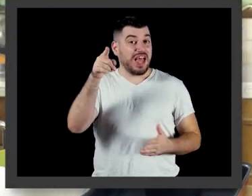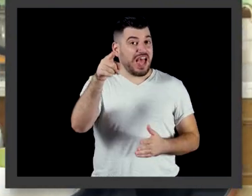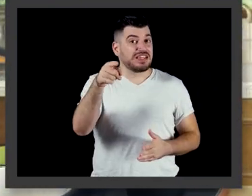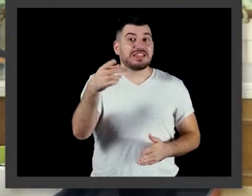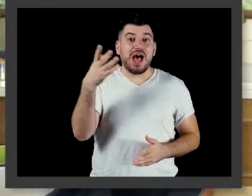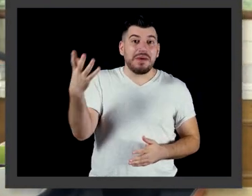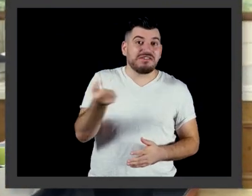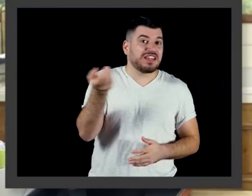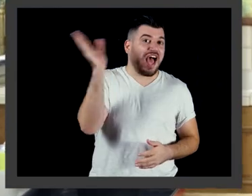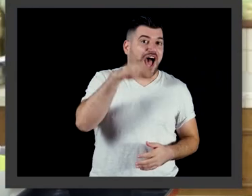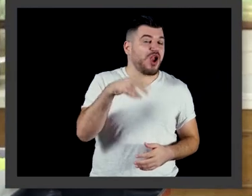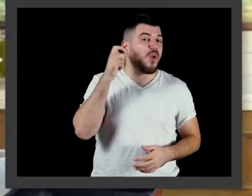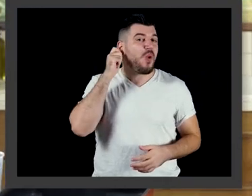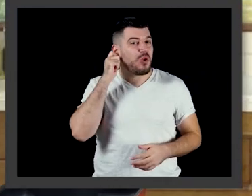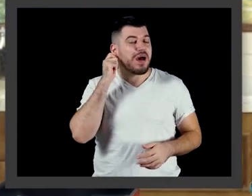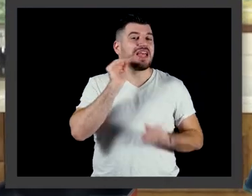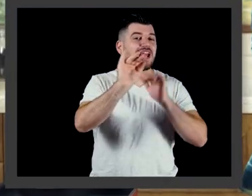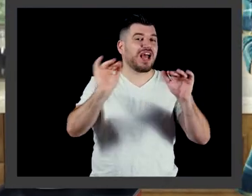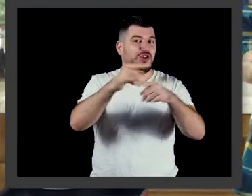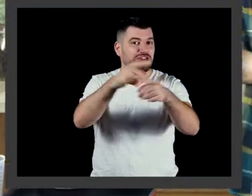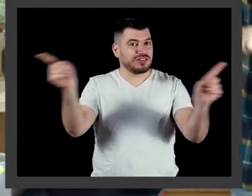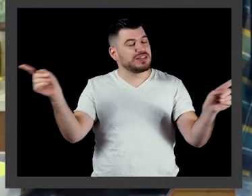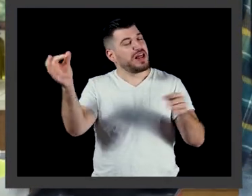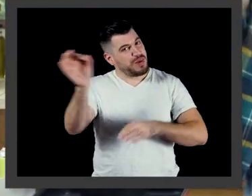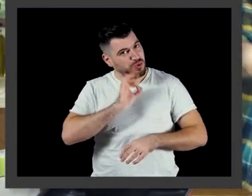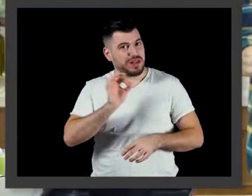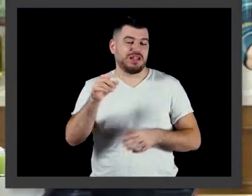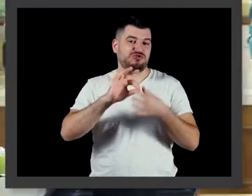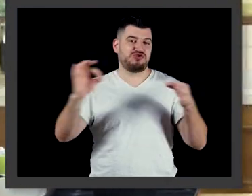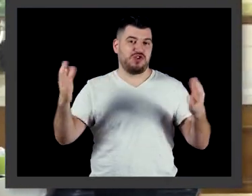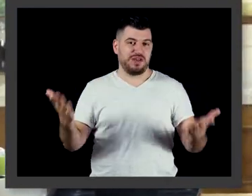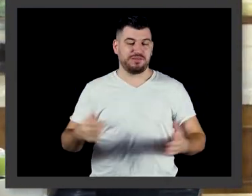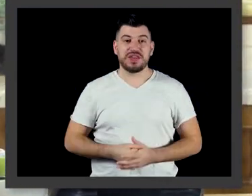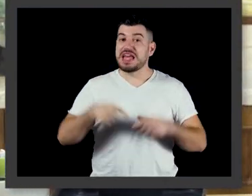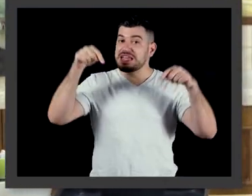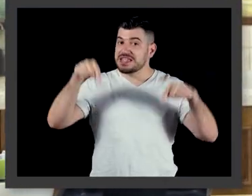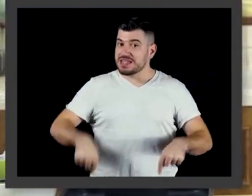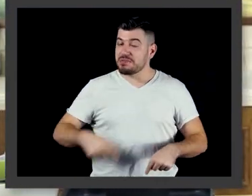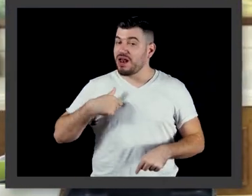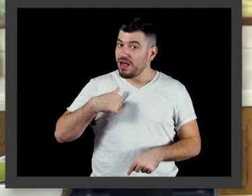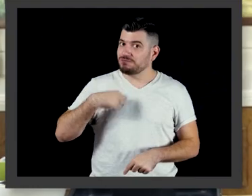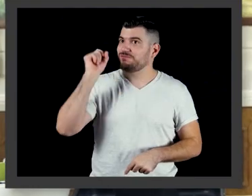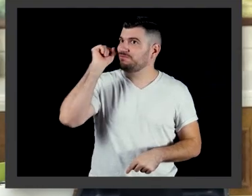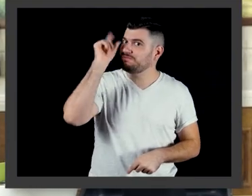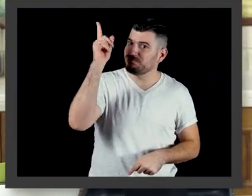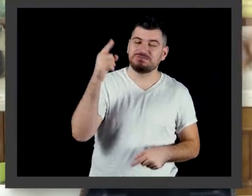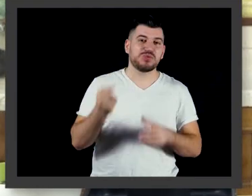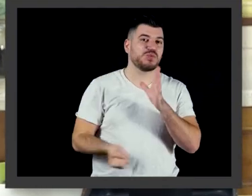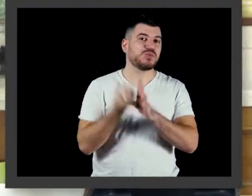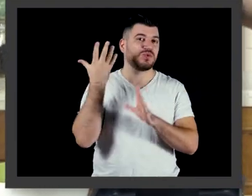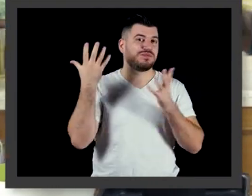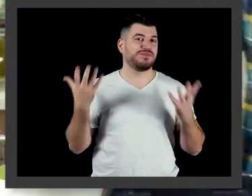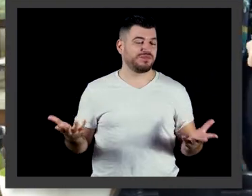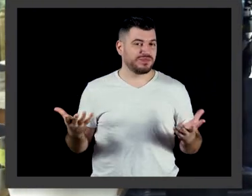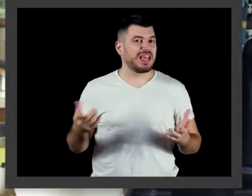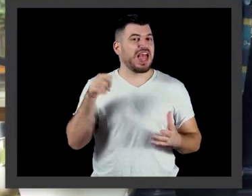όνομα πείτε μου για να το λέω από την επόμενη φορά γιατί δεν μπορούσα να σκεφτώ άλλο. Σήμερα έχω καταπληκτικά νέα, όπως κάθε φορά. Σας είχα προειδεάσει